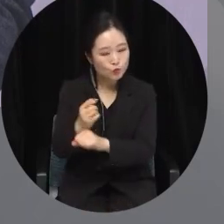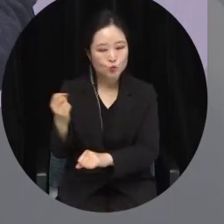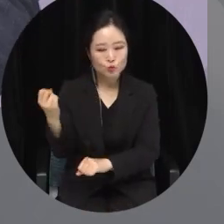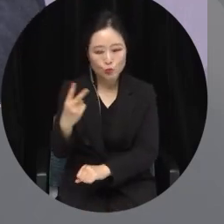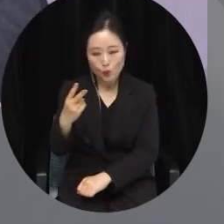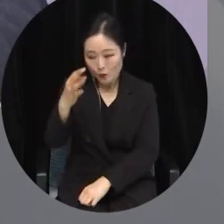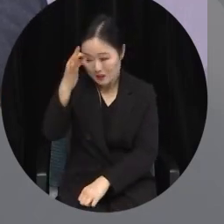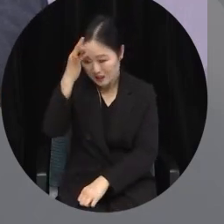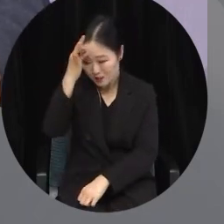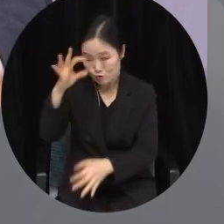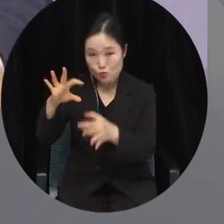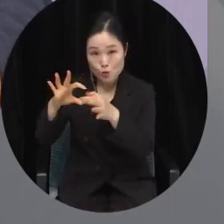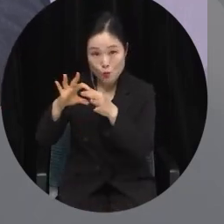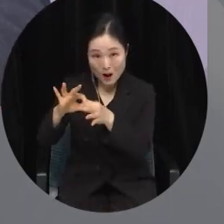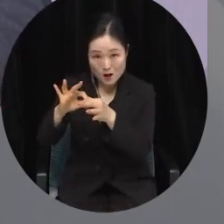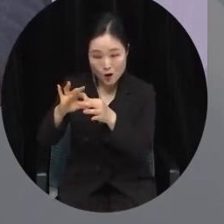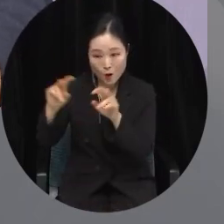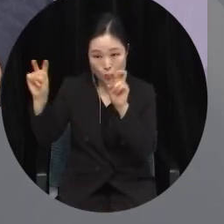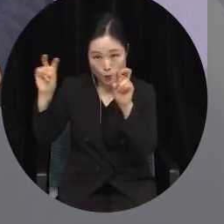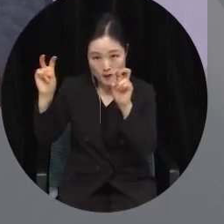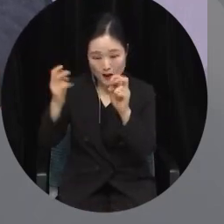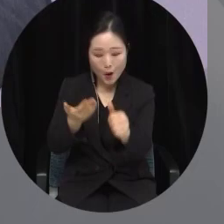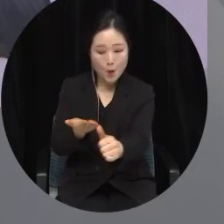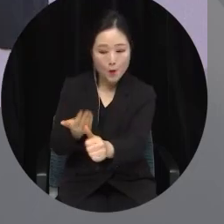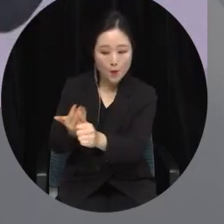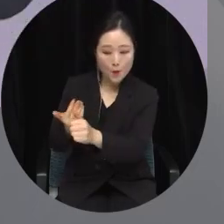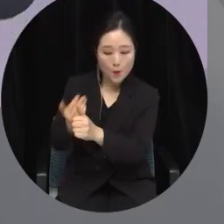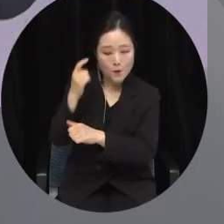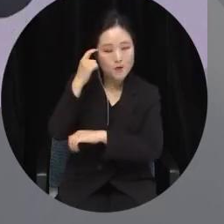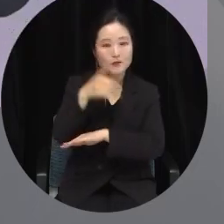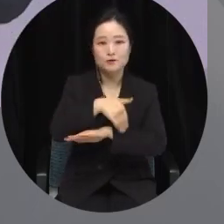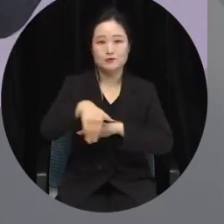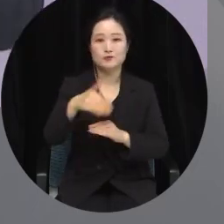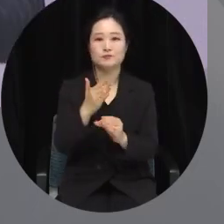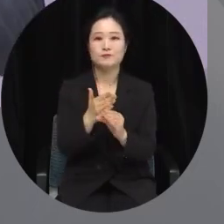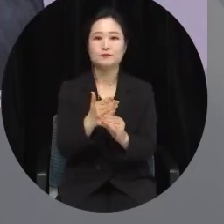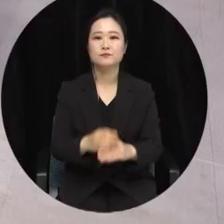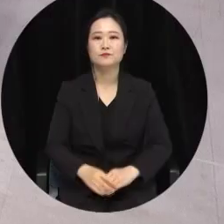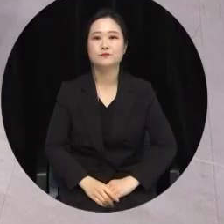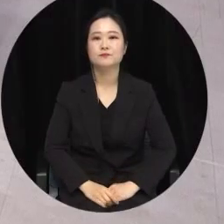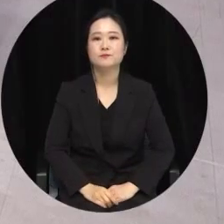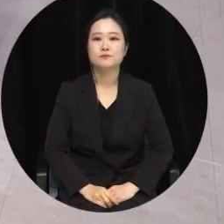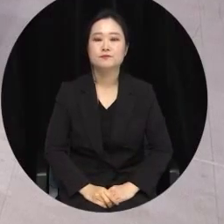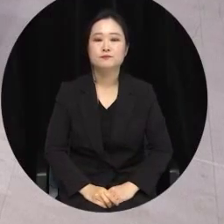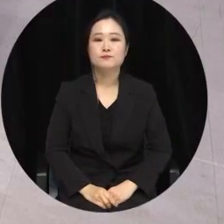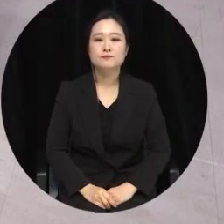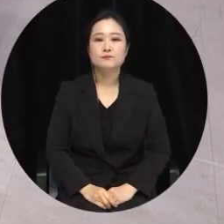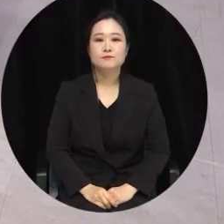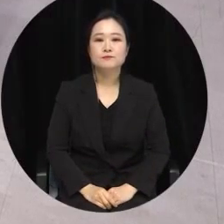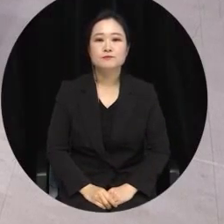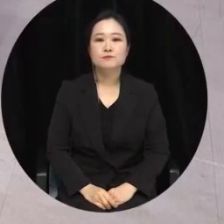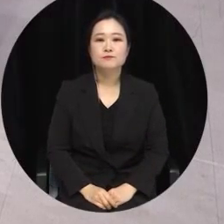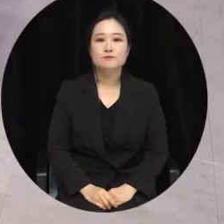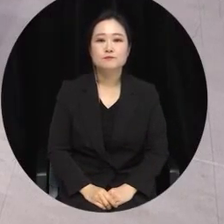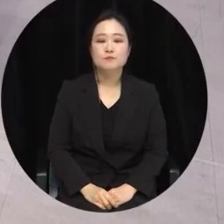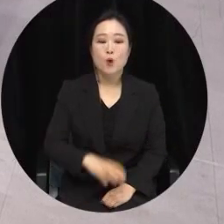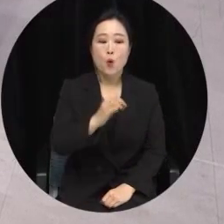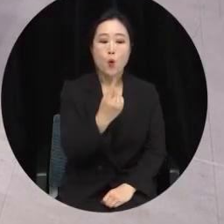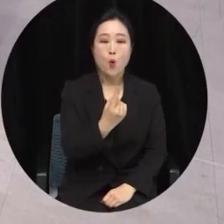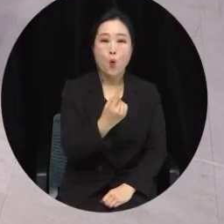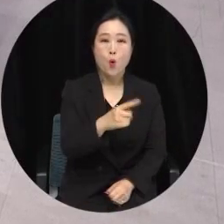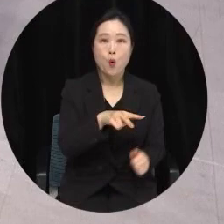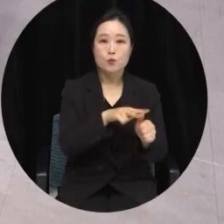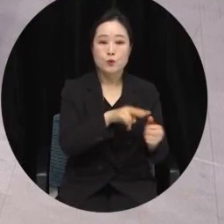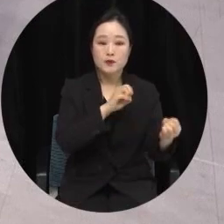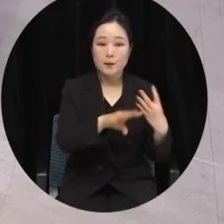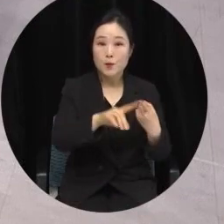분야 기업들을 유치하려고 계획하고 있습니다. 네, 오경훈 후보 답변에 대해 이용선